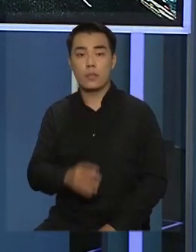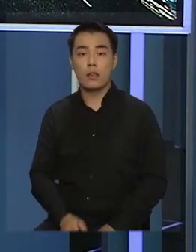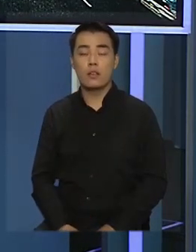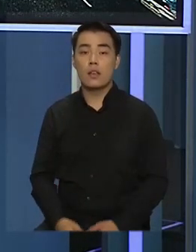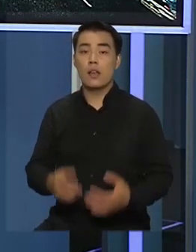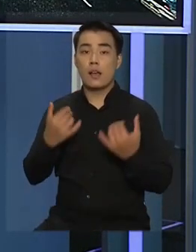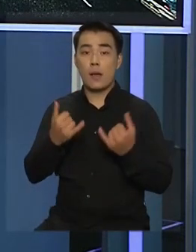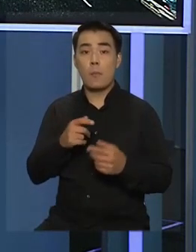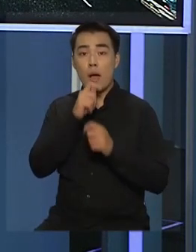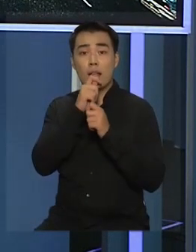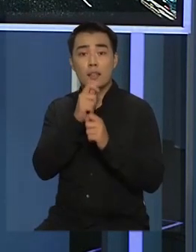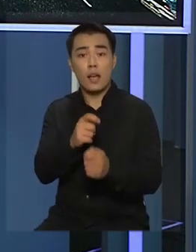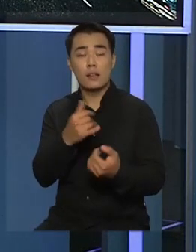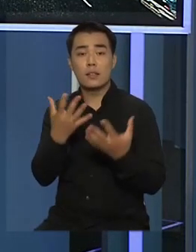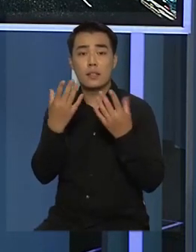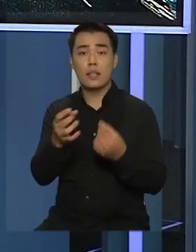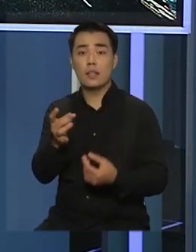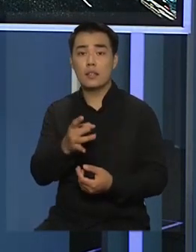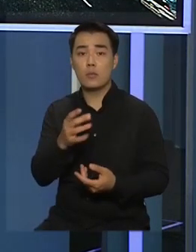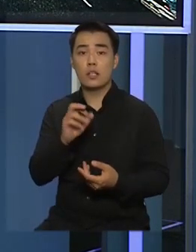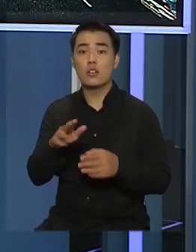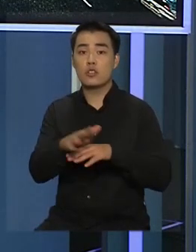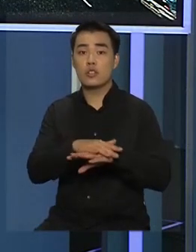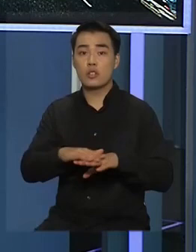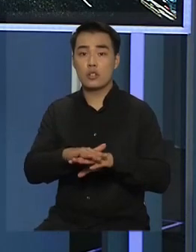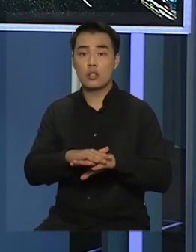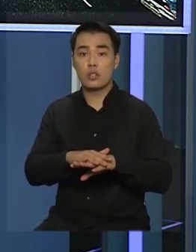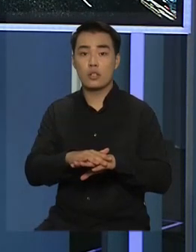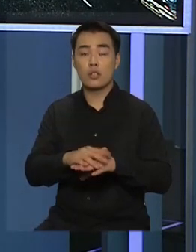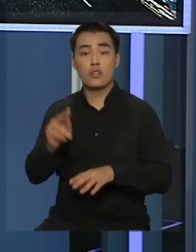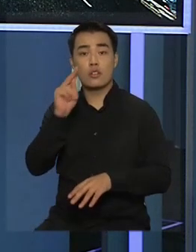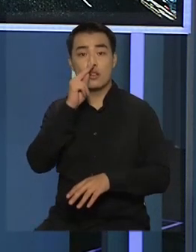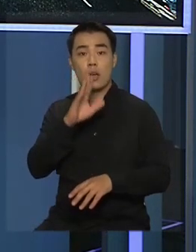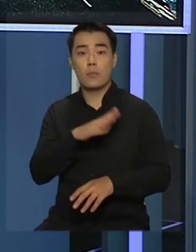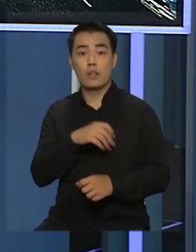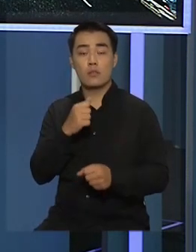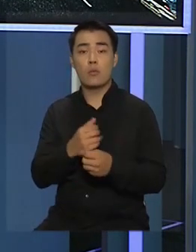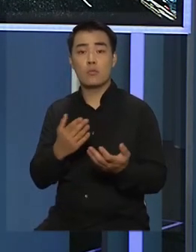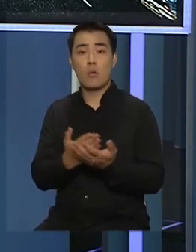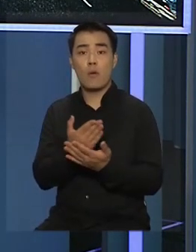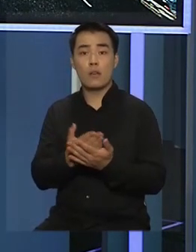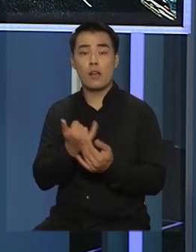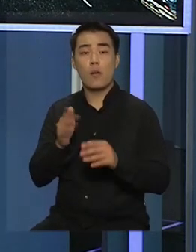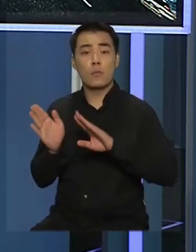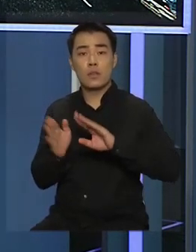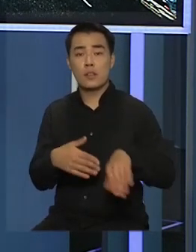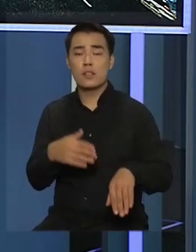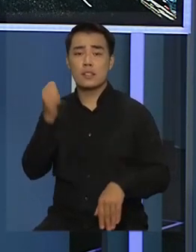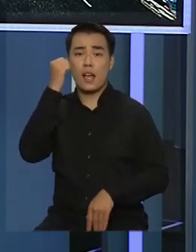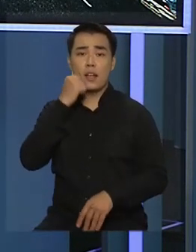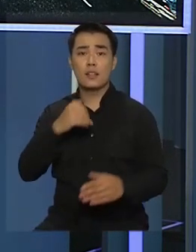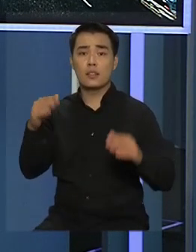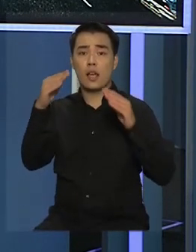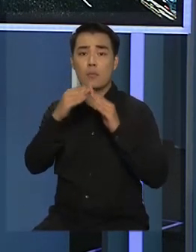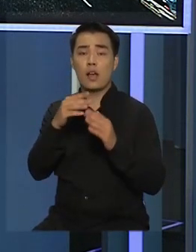Настоящим подарком ко дню республики для жителей Шымкента стала новость о сносе барачных